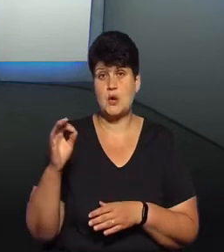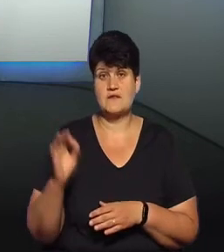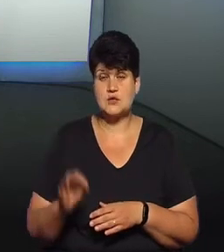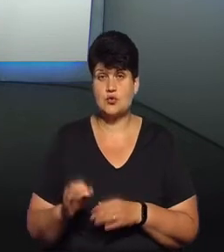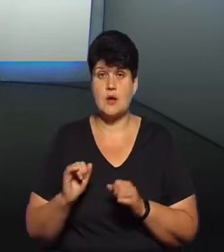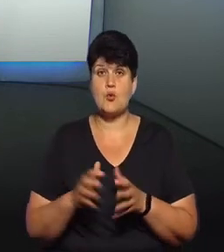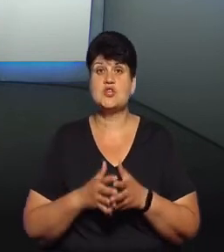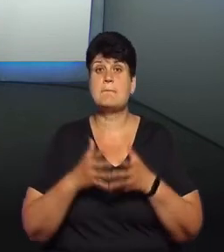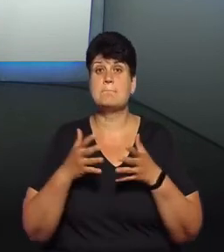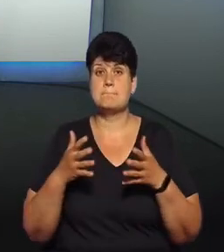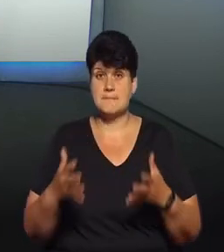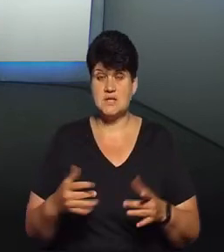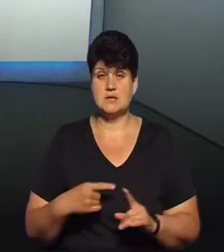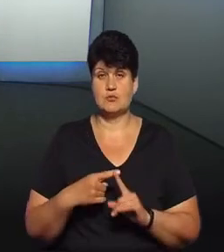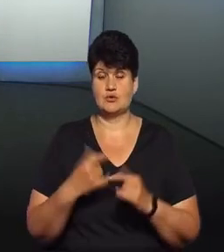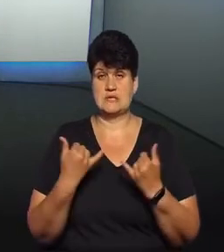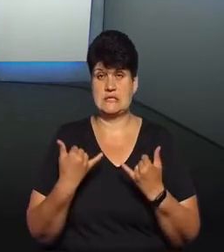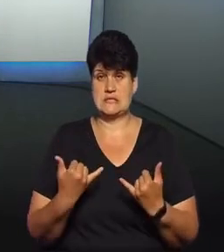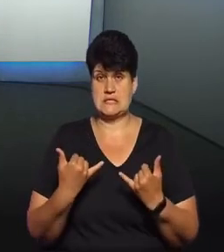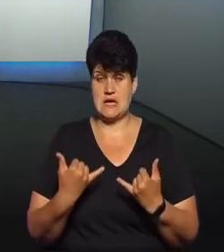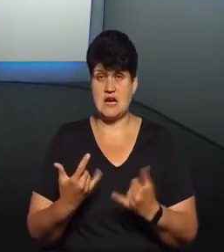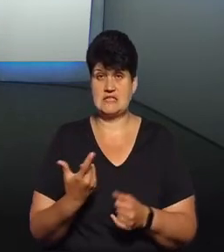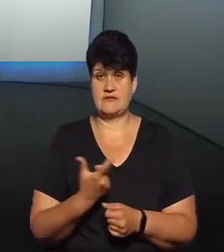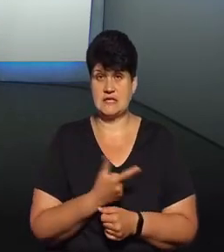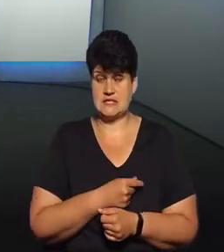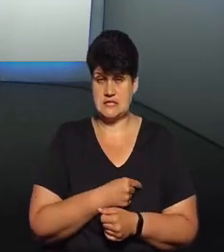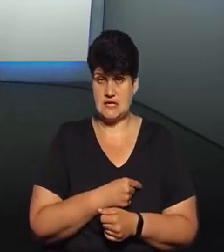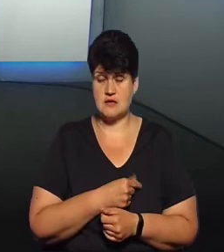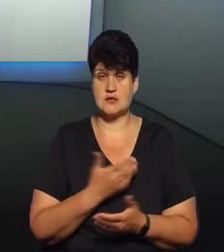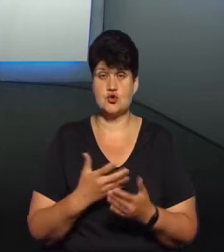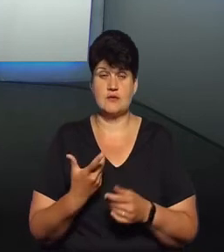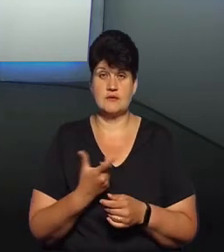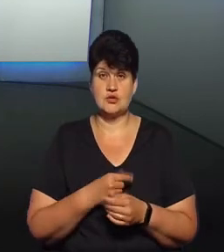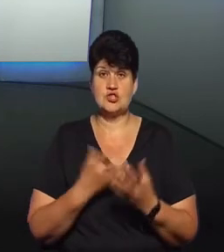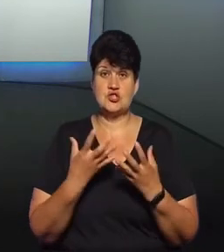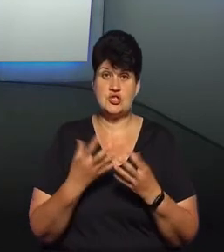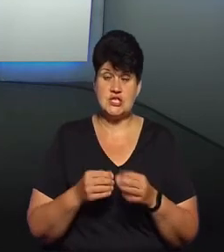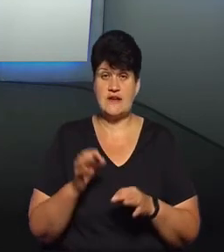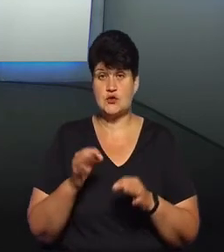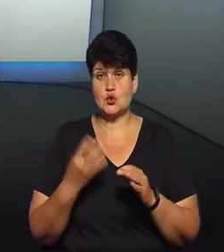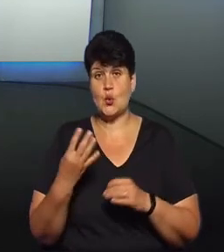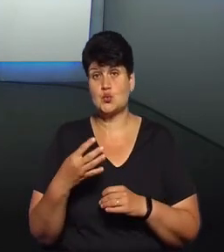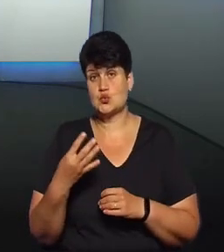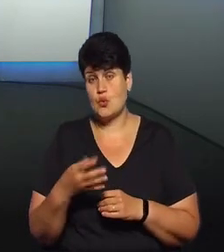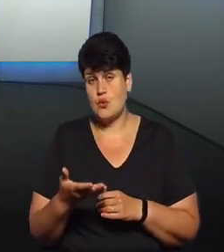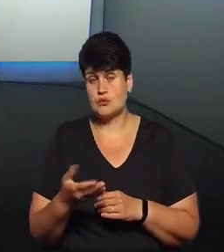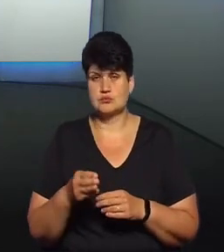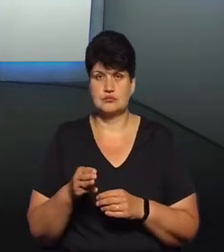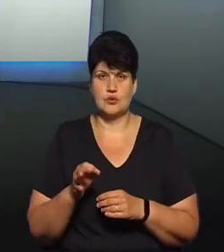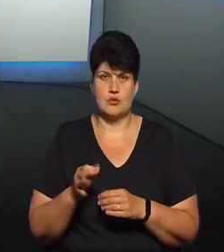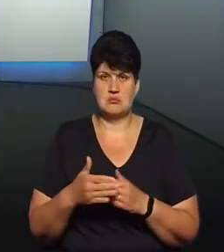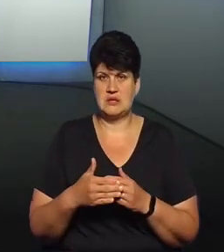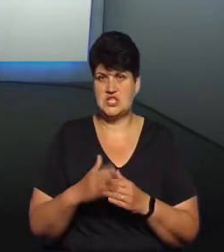для активним чином вакцинації, якщо нам вдасться провакцинувати ще відсотків 40, то в найближчі перспективи ми можемо десь